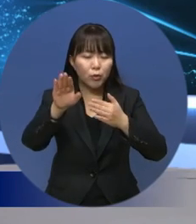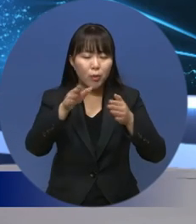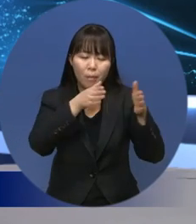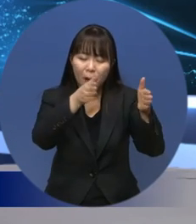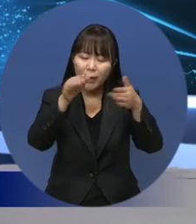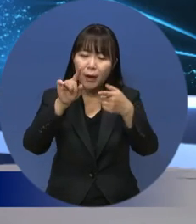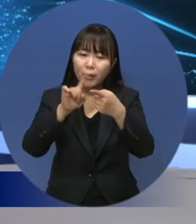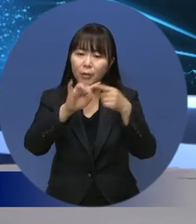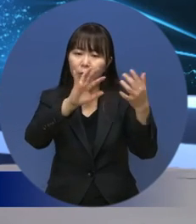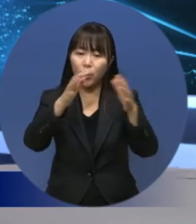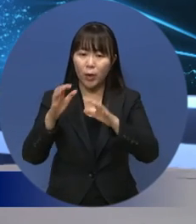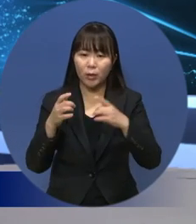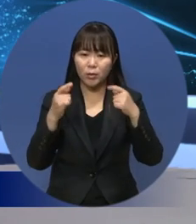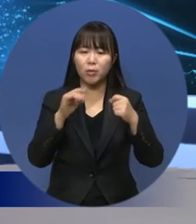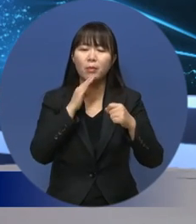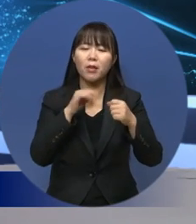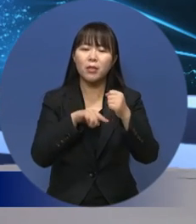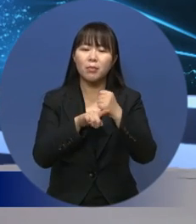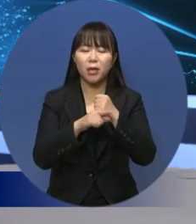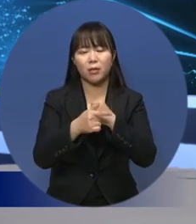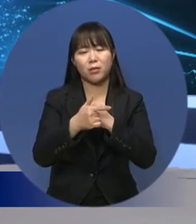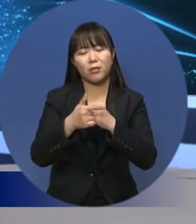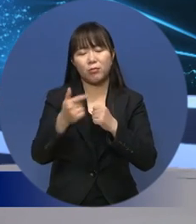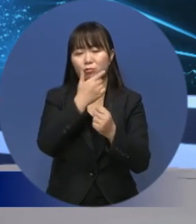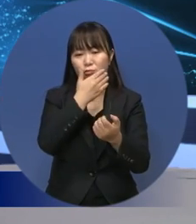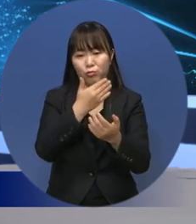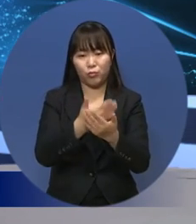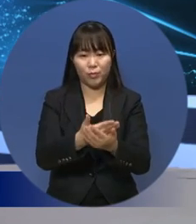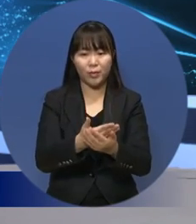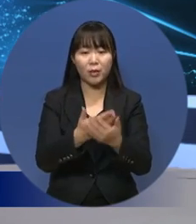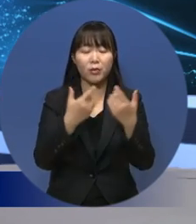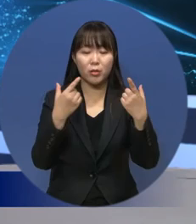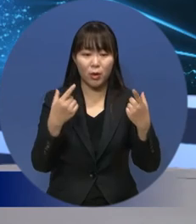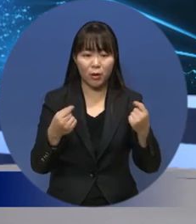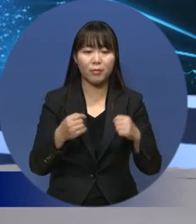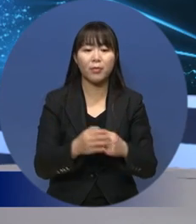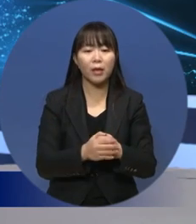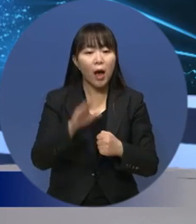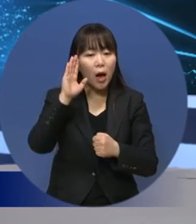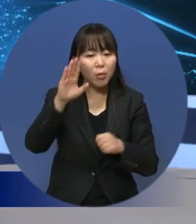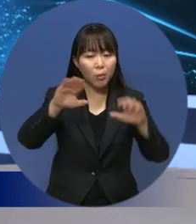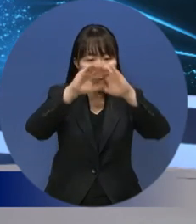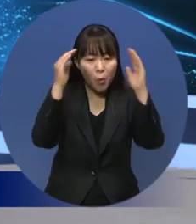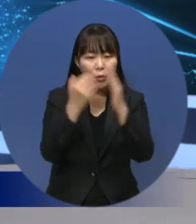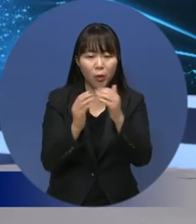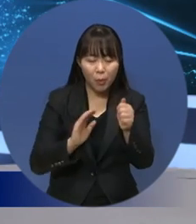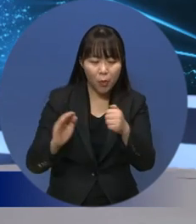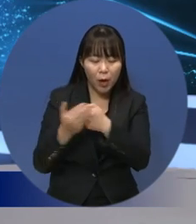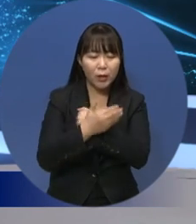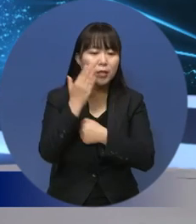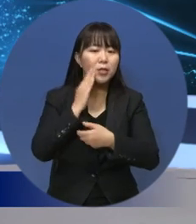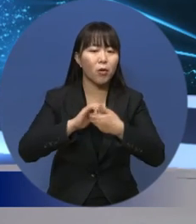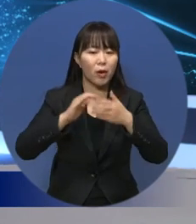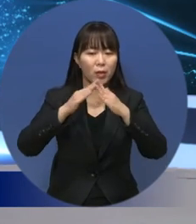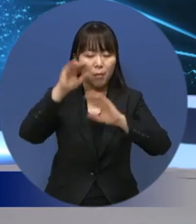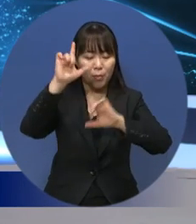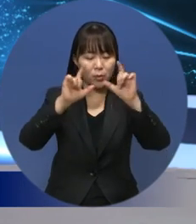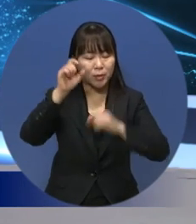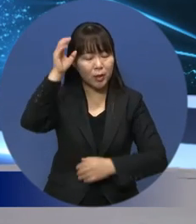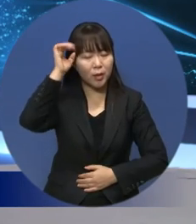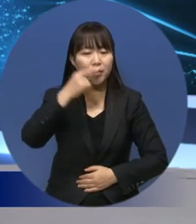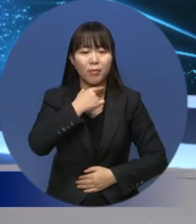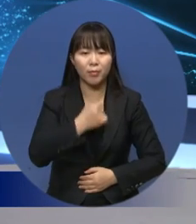논의하는 자리로 써 많은 의미를 담는 중요한 자리인 만큼 앞으로는 모두를 포용하는 청와대의 모습을